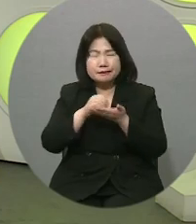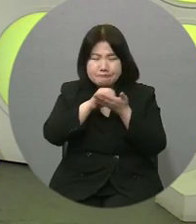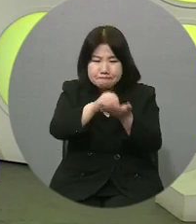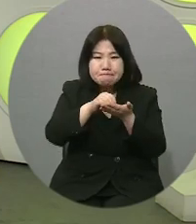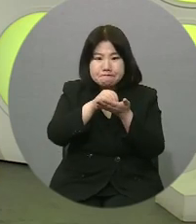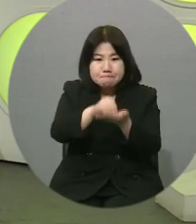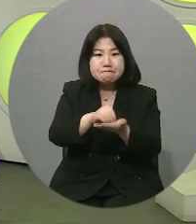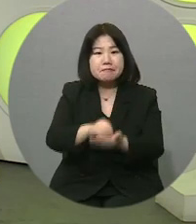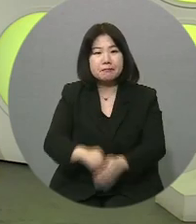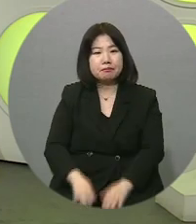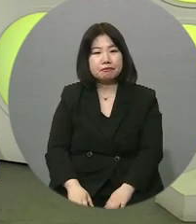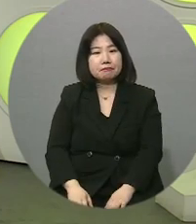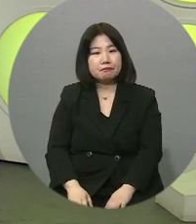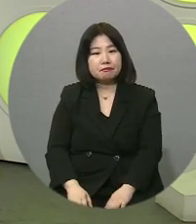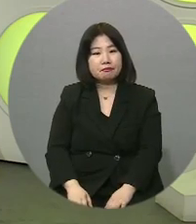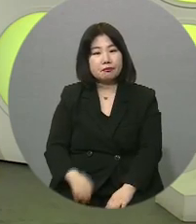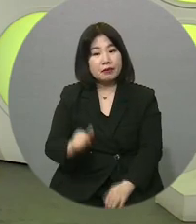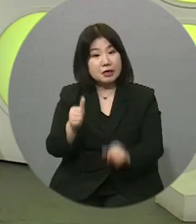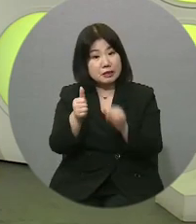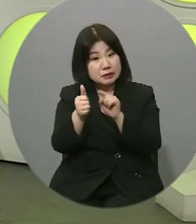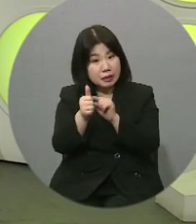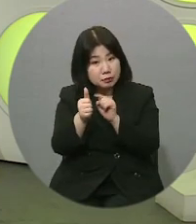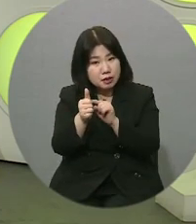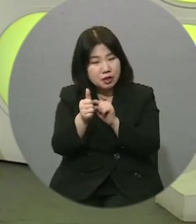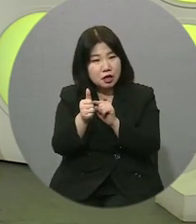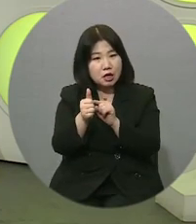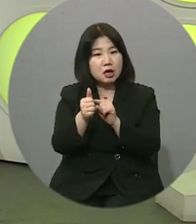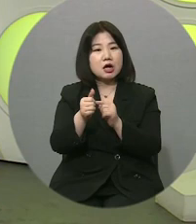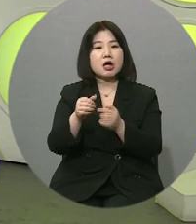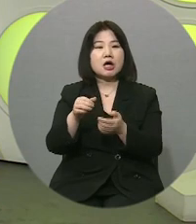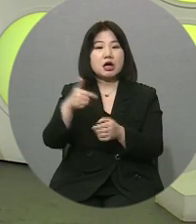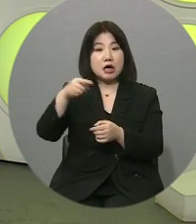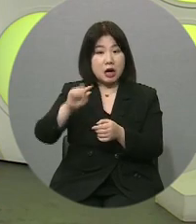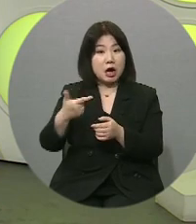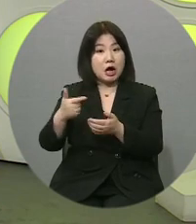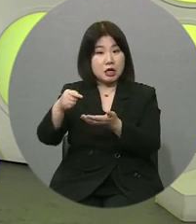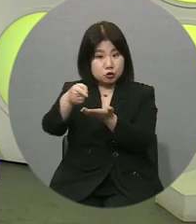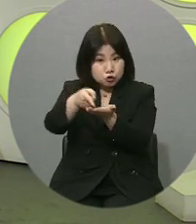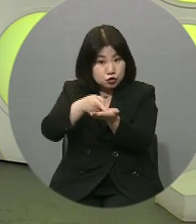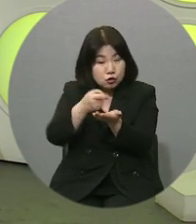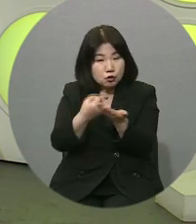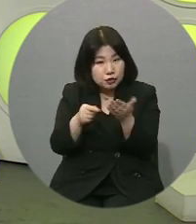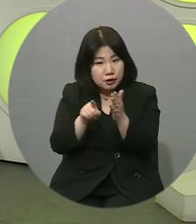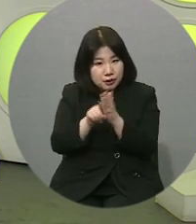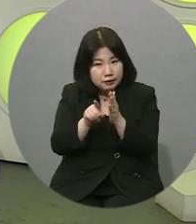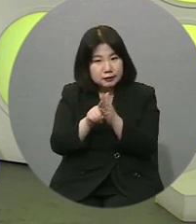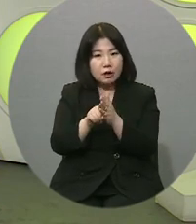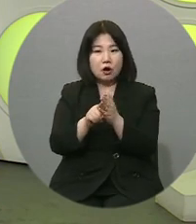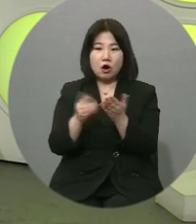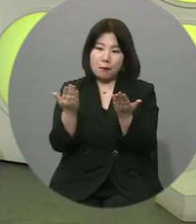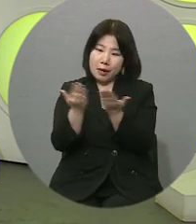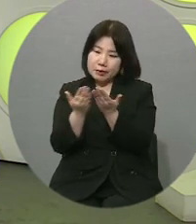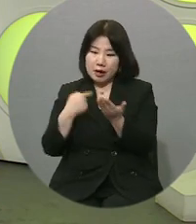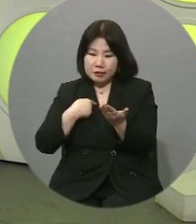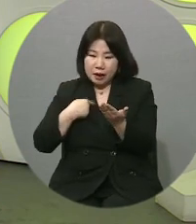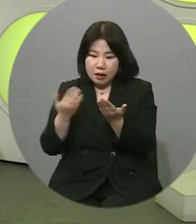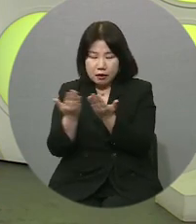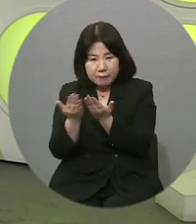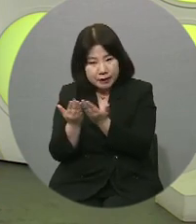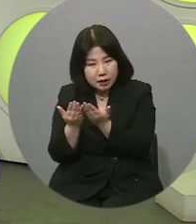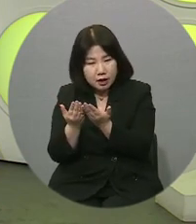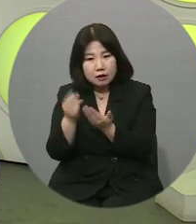했습니다. 태화 씨는요. 이를 위해 이식 수술에 적합한지 여부에 대한 검사를